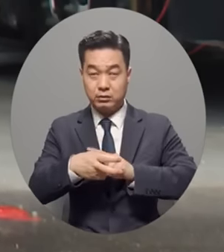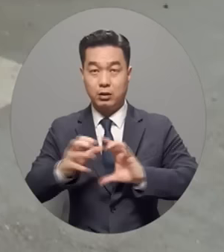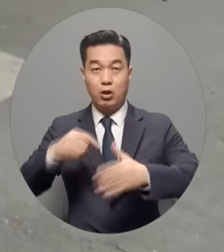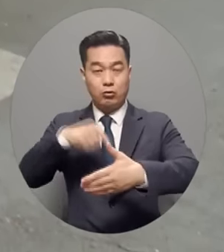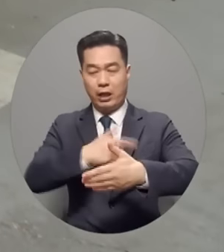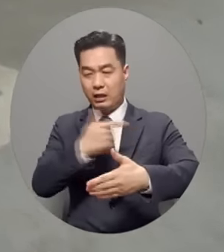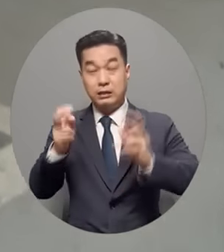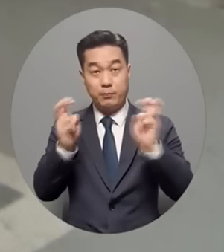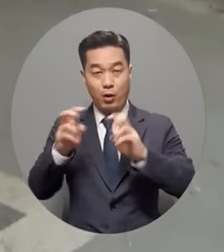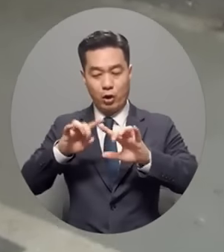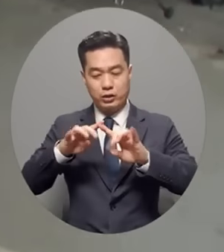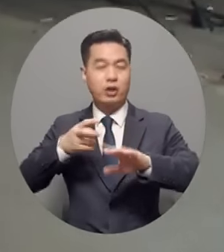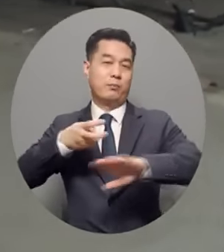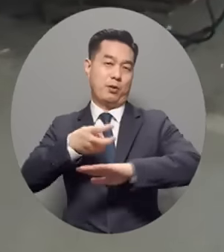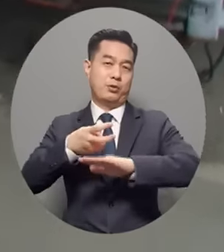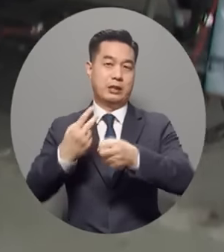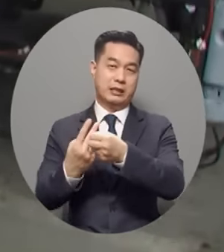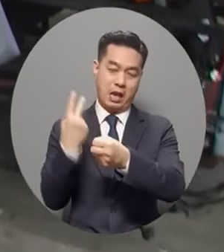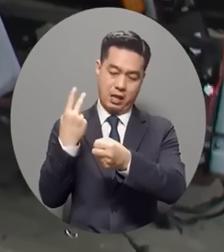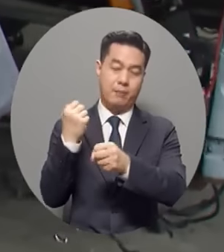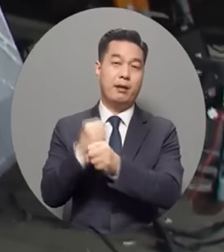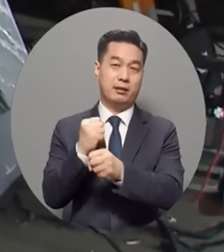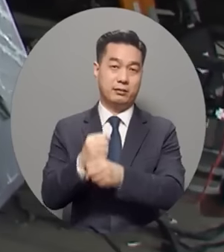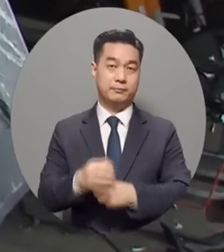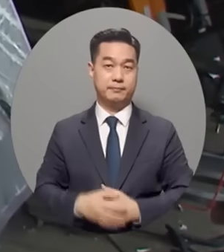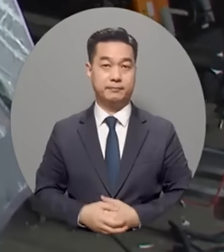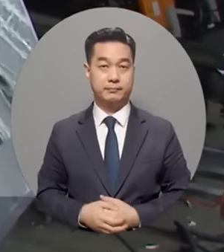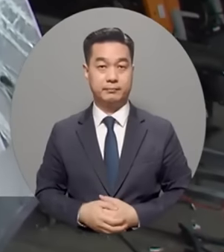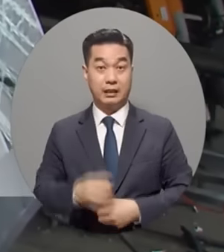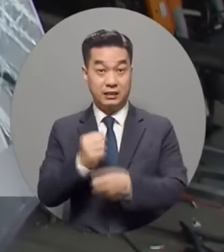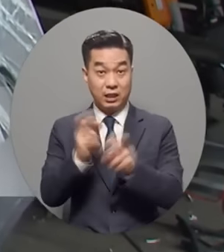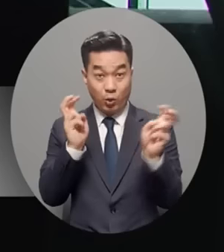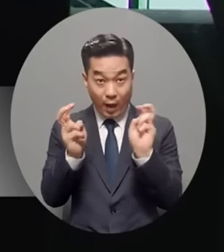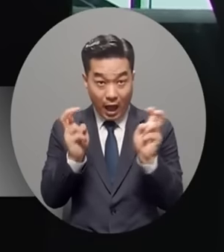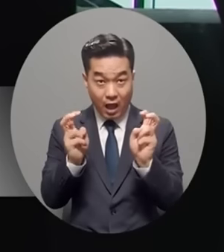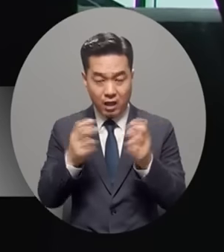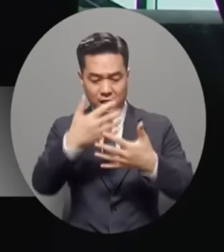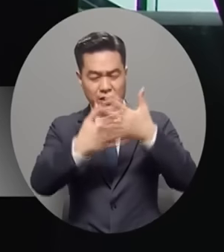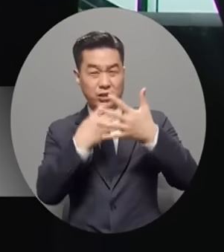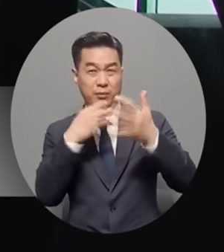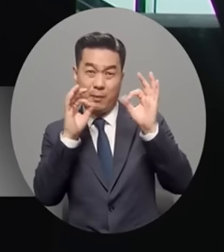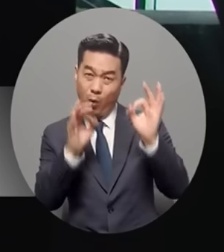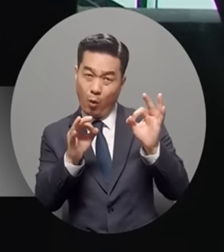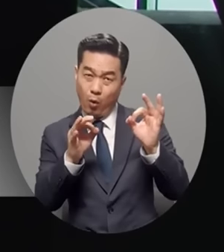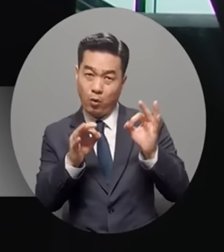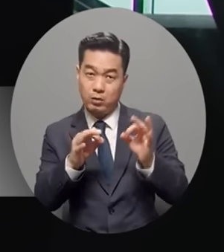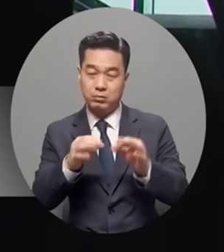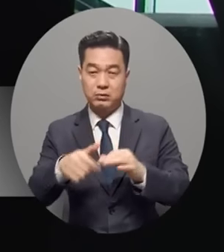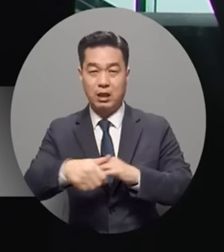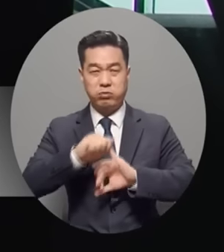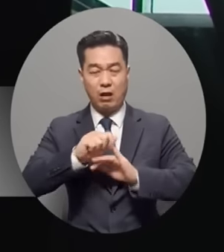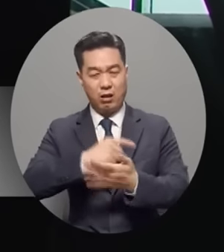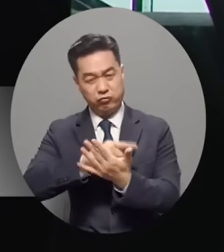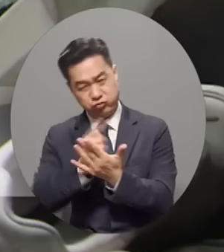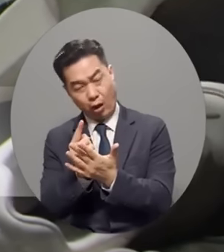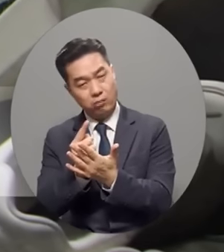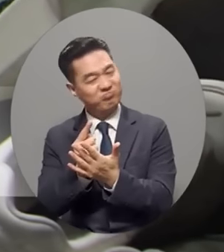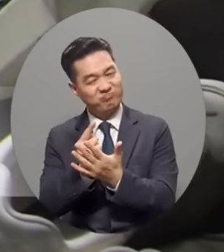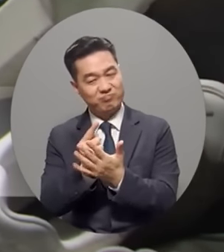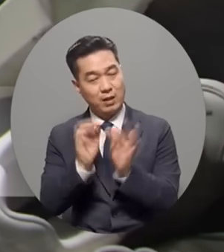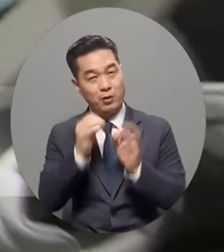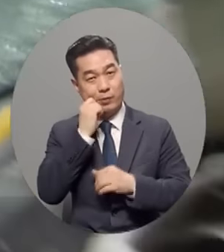전기버스로 2년 전 출시된 모델입니다 제조사 측은 영상만으로는 급발진 여부를 단정지을 수는 없다며